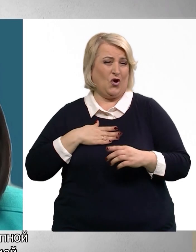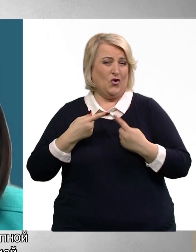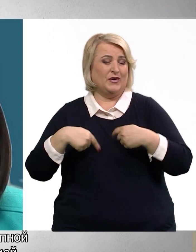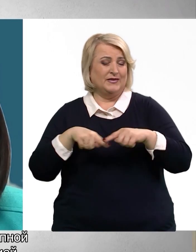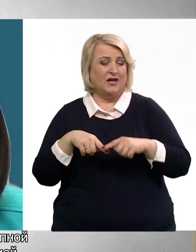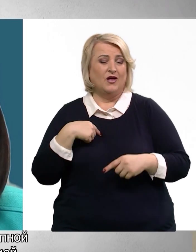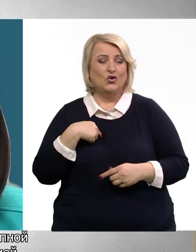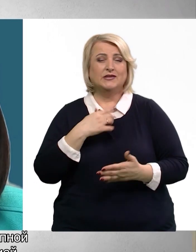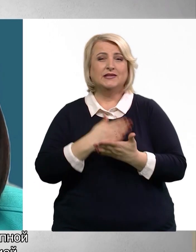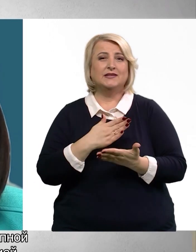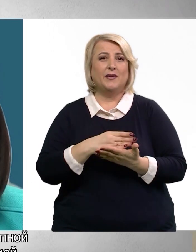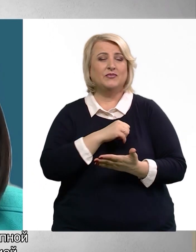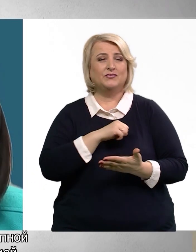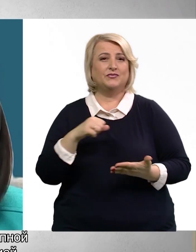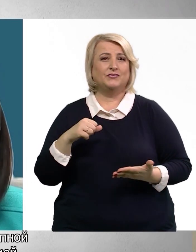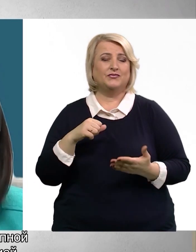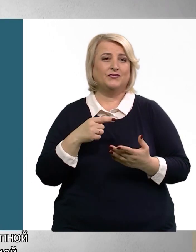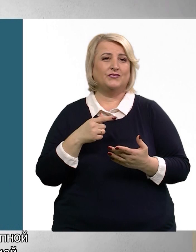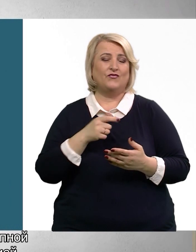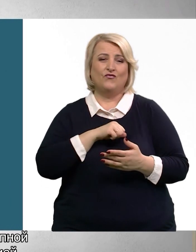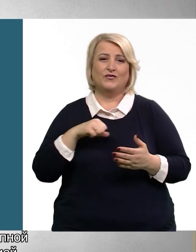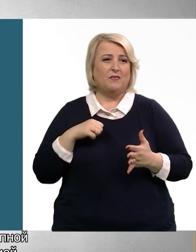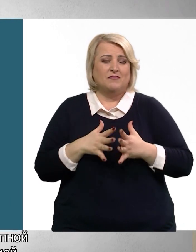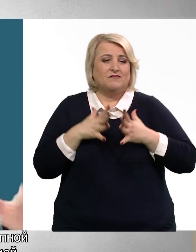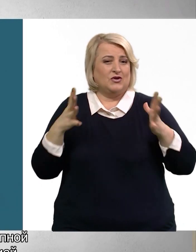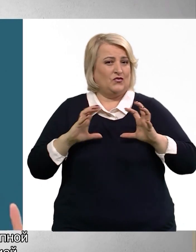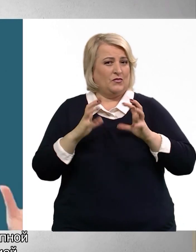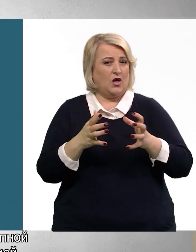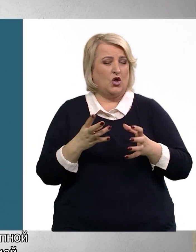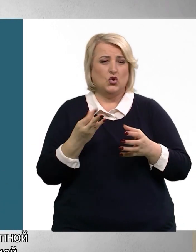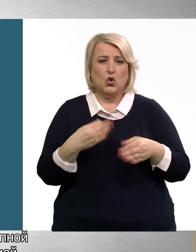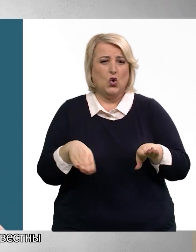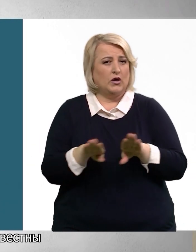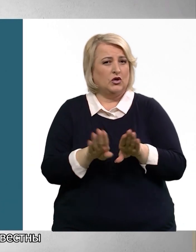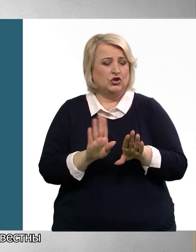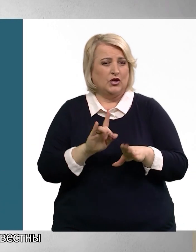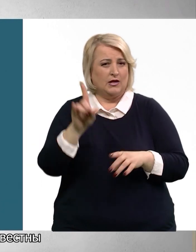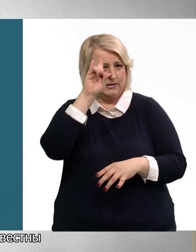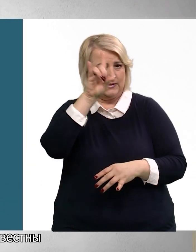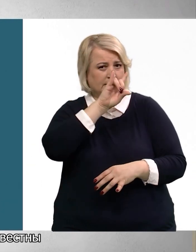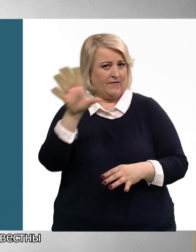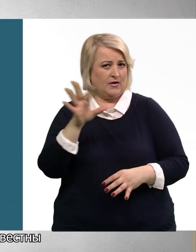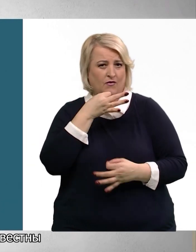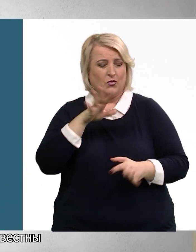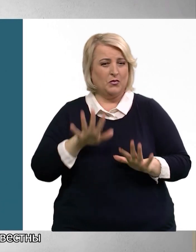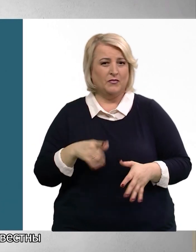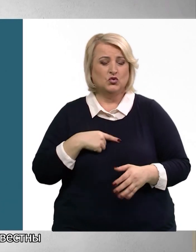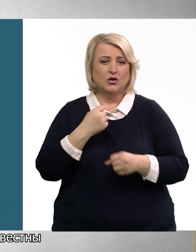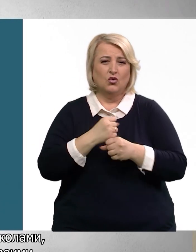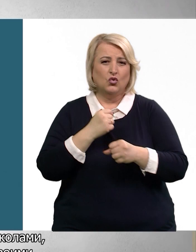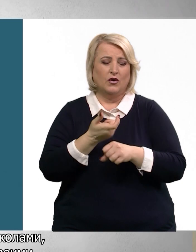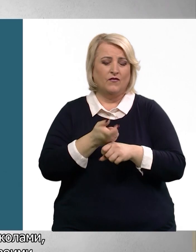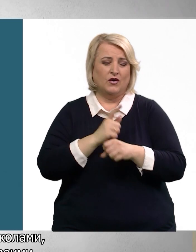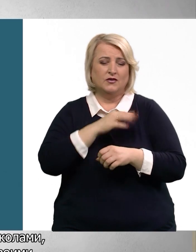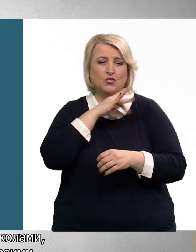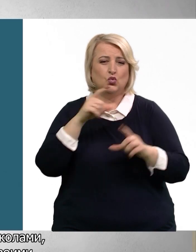pentru că suntem cei mai suntem o organizație foarte mare, globală, dar nu așa de cunoscuți peste tot,